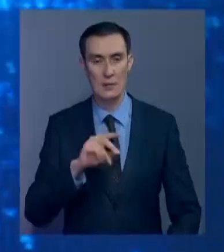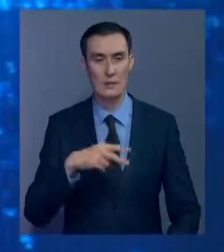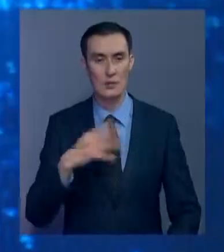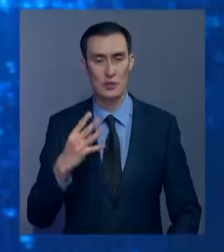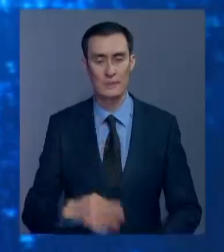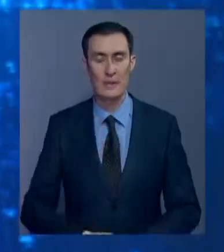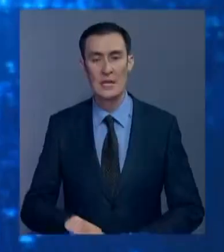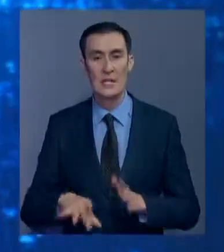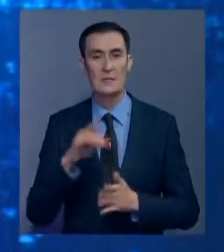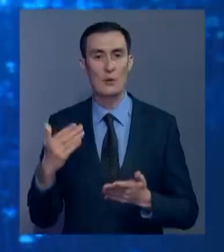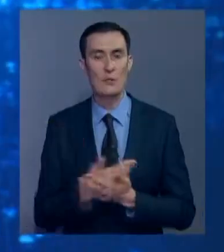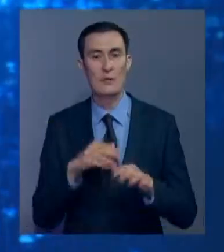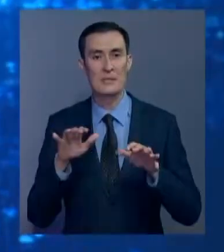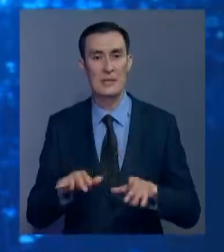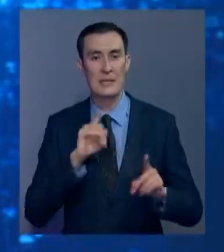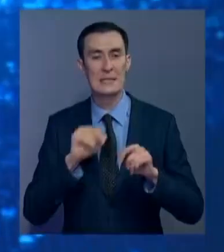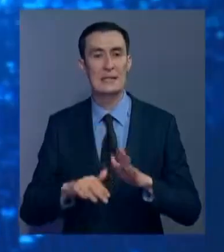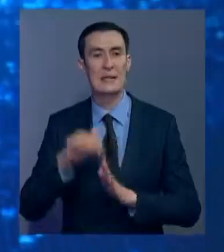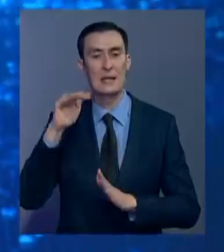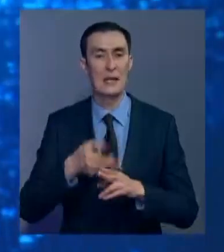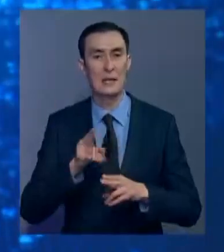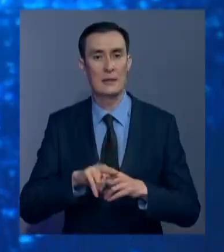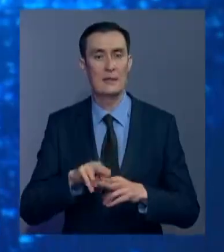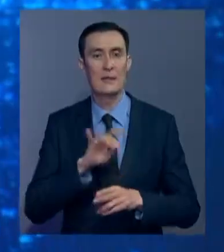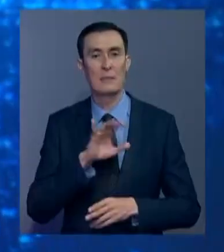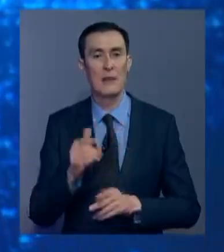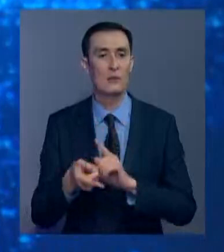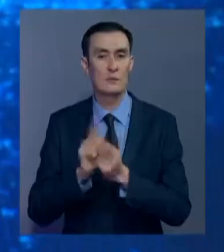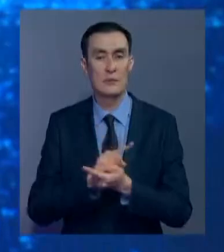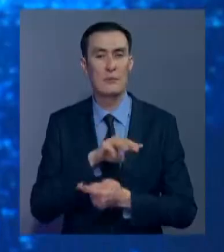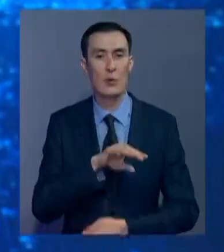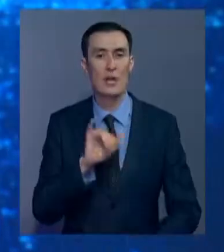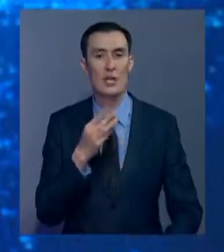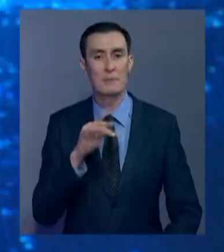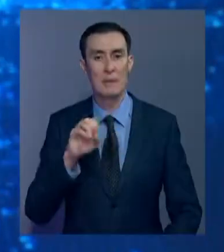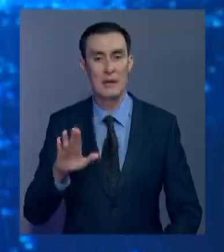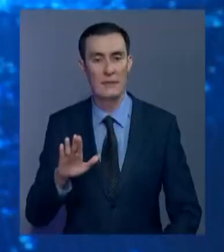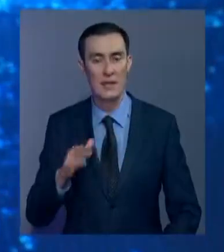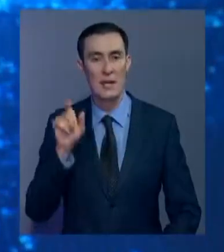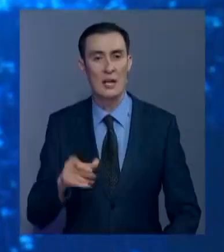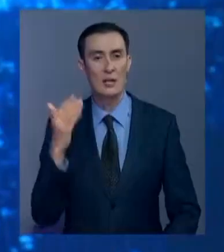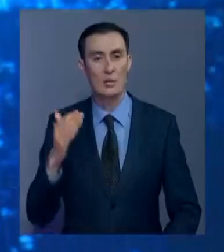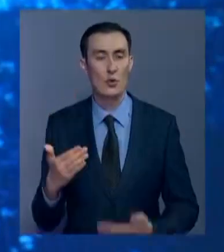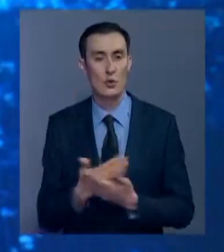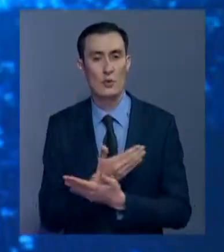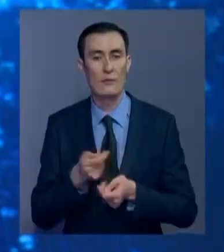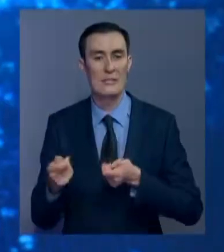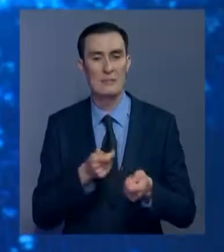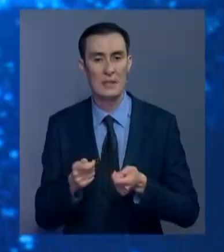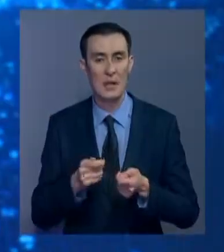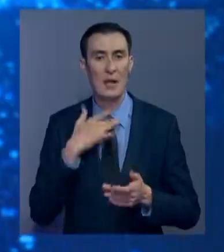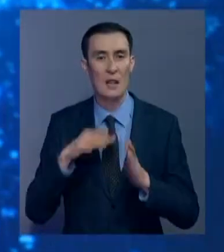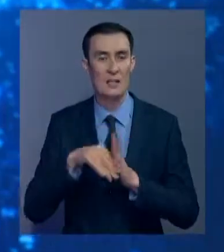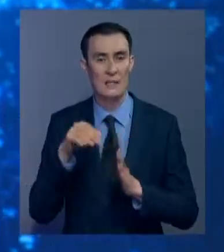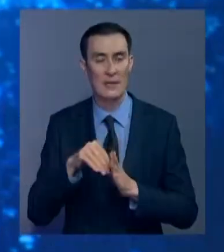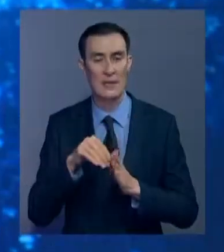Избран новый председатель Сената. На этом посту Даригу Назарбаеву сменил Маулен Ашимбаев. Кандидатуру нового спикера